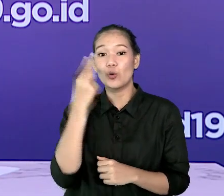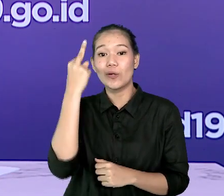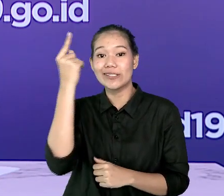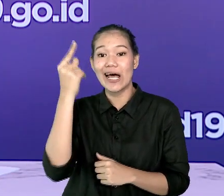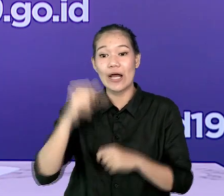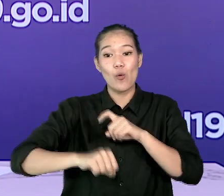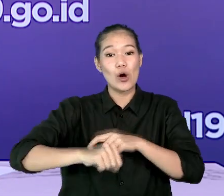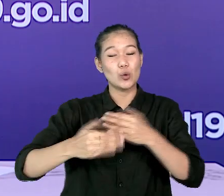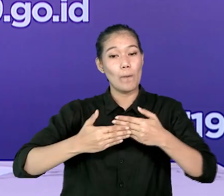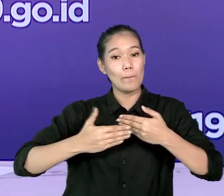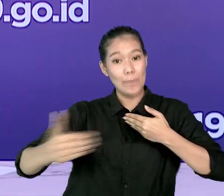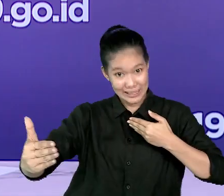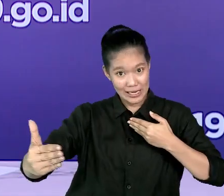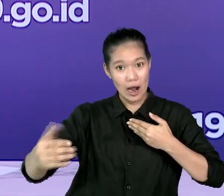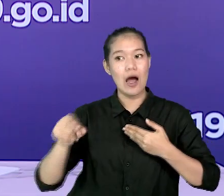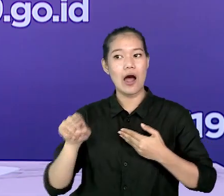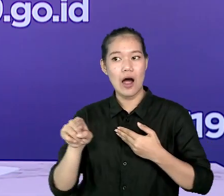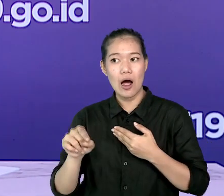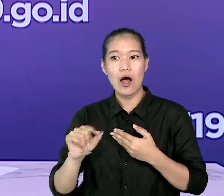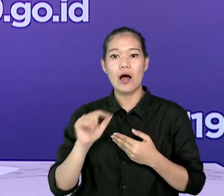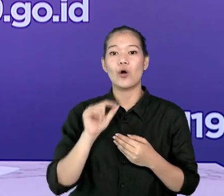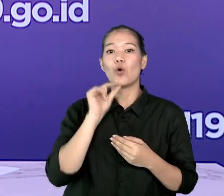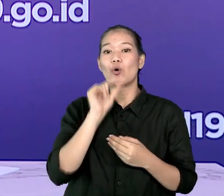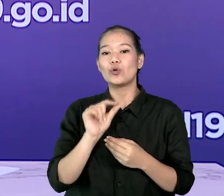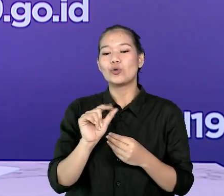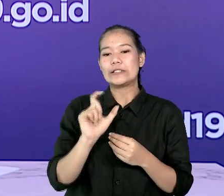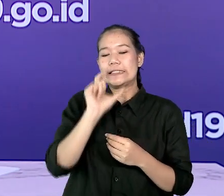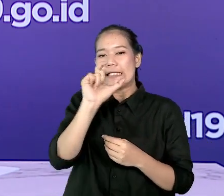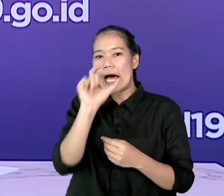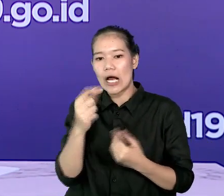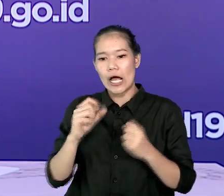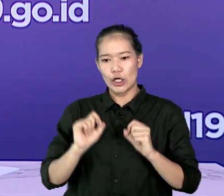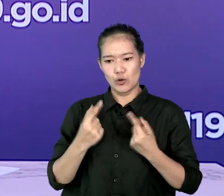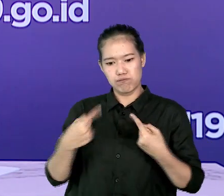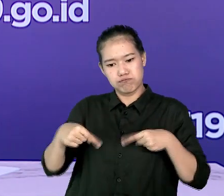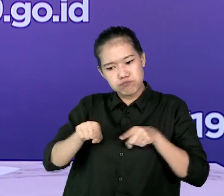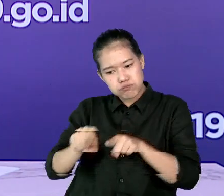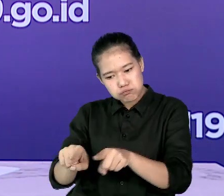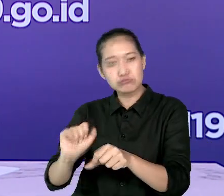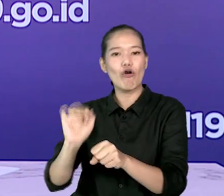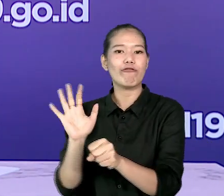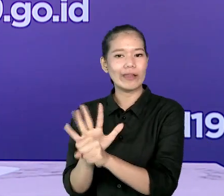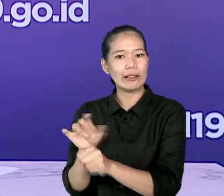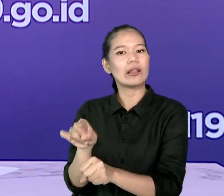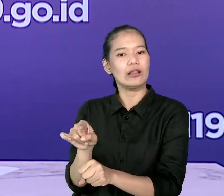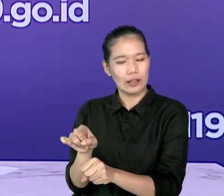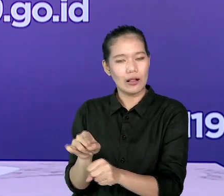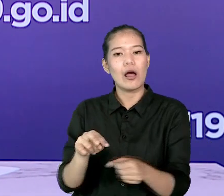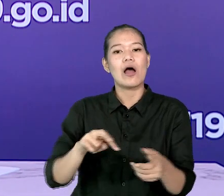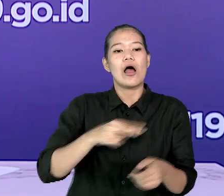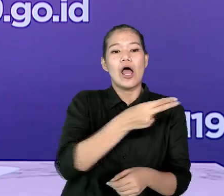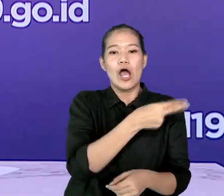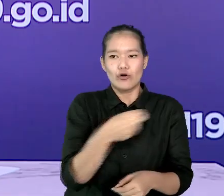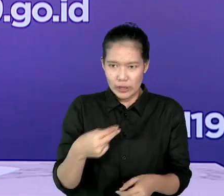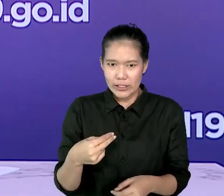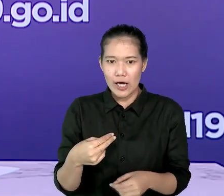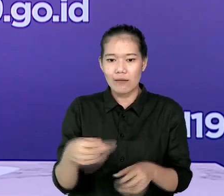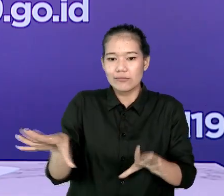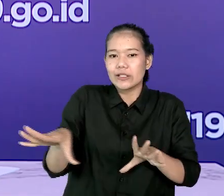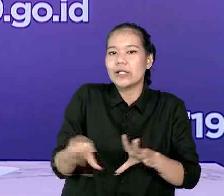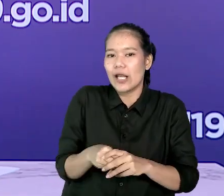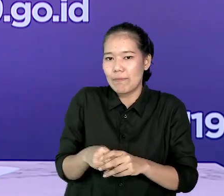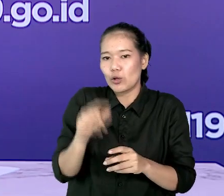panjang dalam menetapkan rencana hidup berdampingan dengan COVID-19, Indonesia pun ikut serta dalam